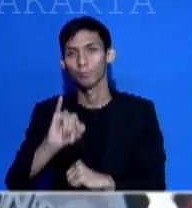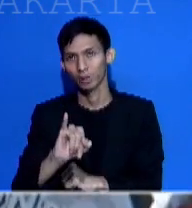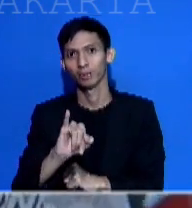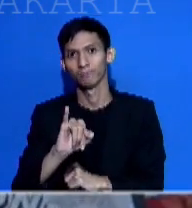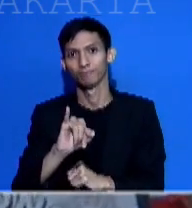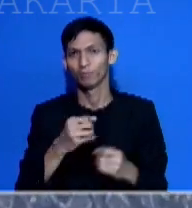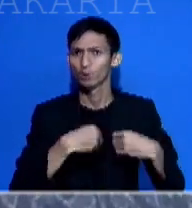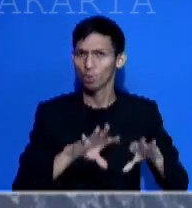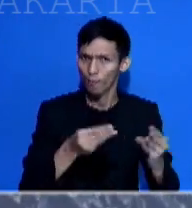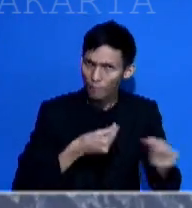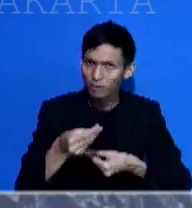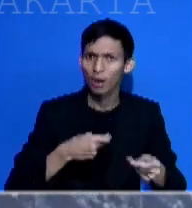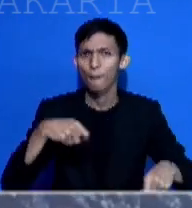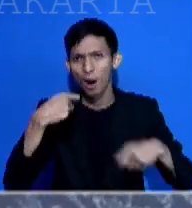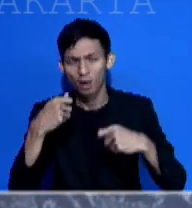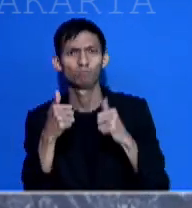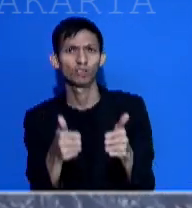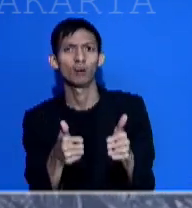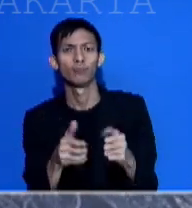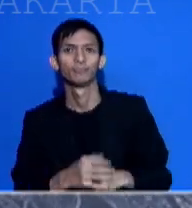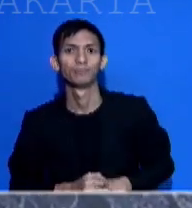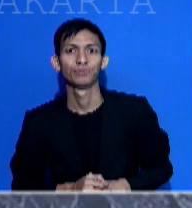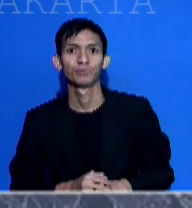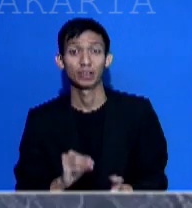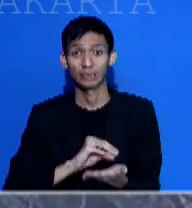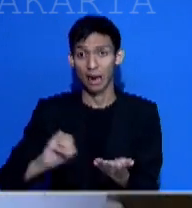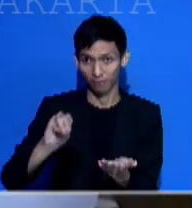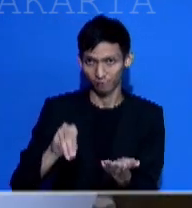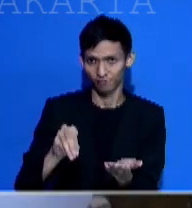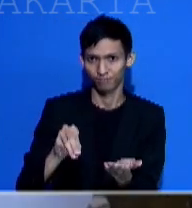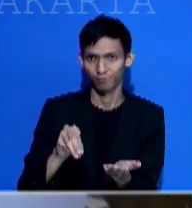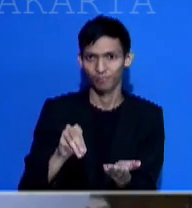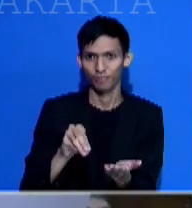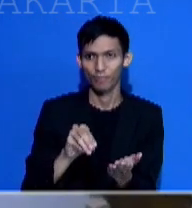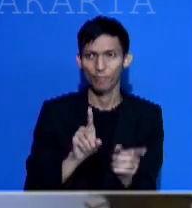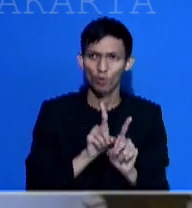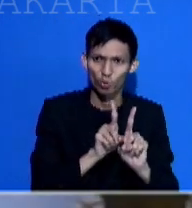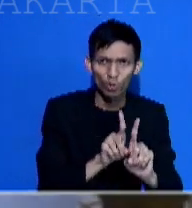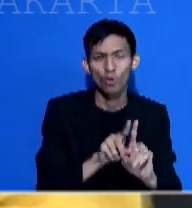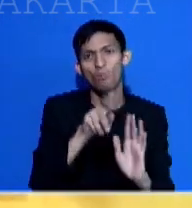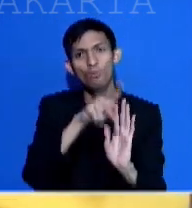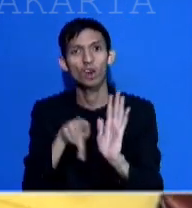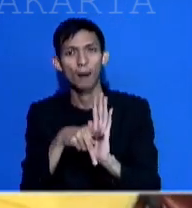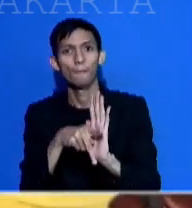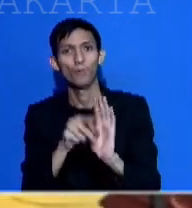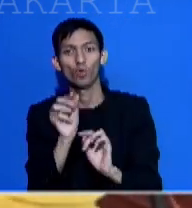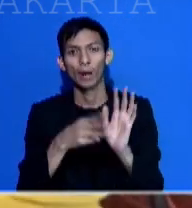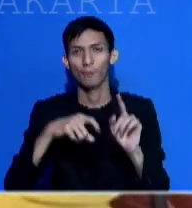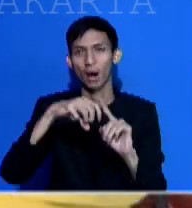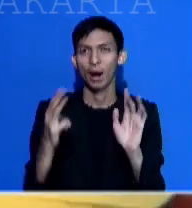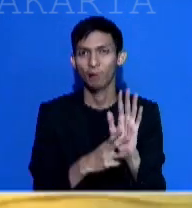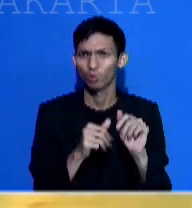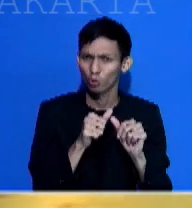menjadi produk usaha kuliner. Selain zakat produktif, program pelatihan dan pendampingan terhadap pelaku UMKM di daerah terus